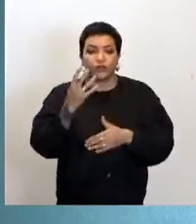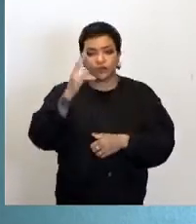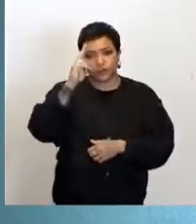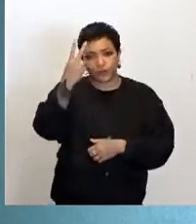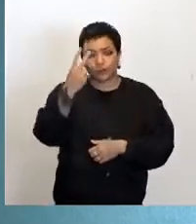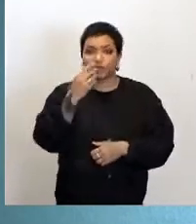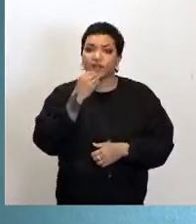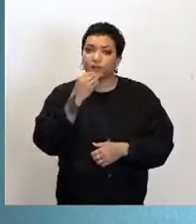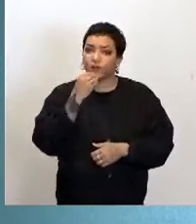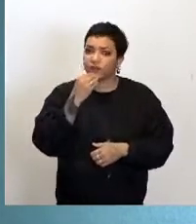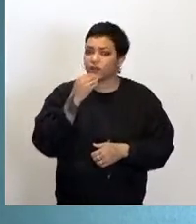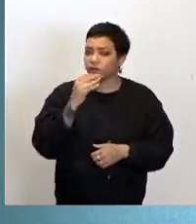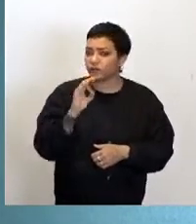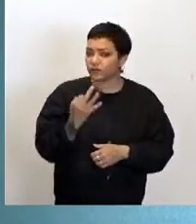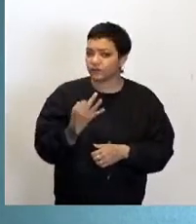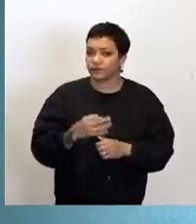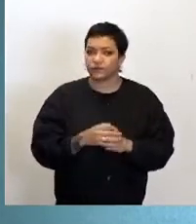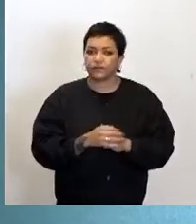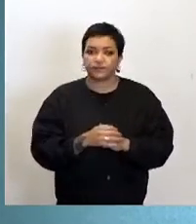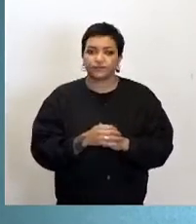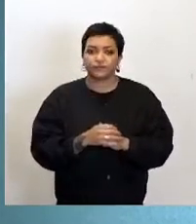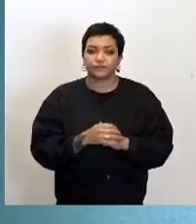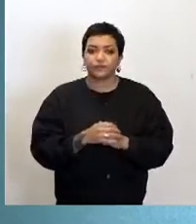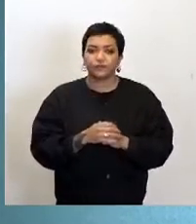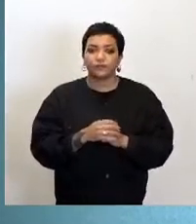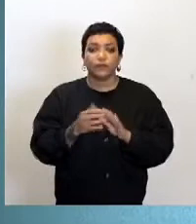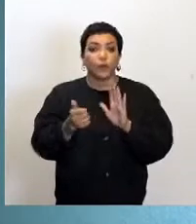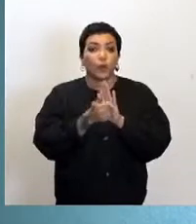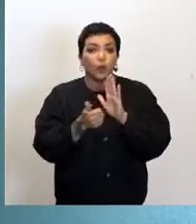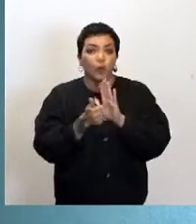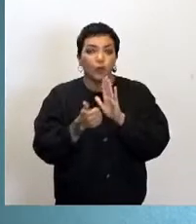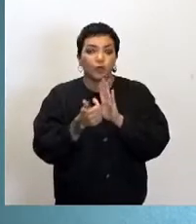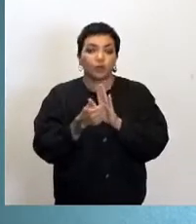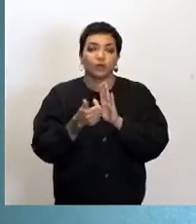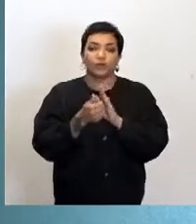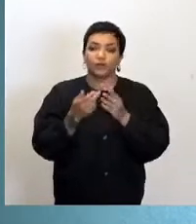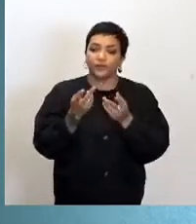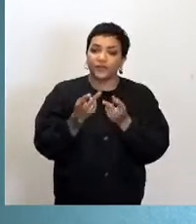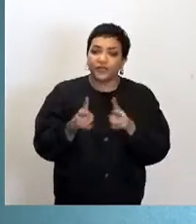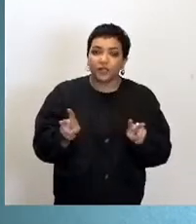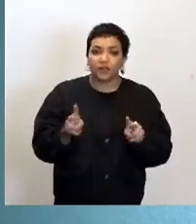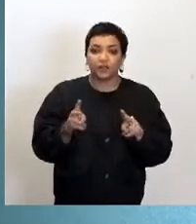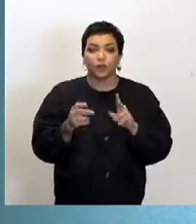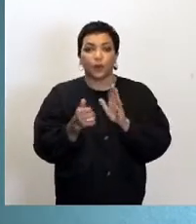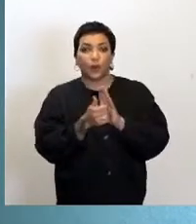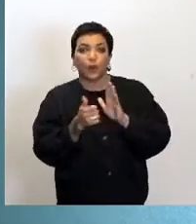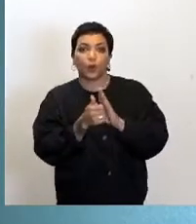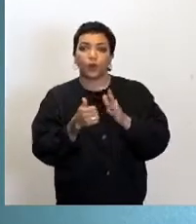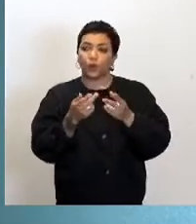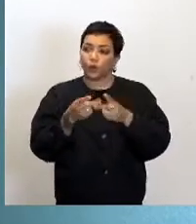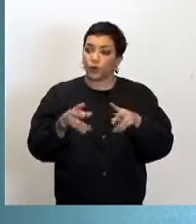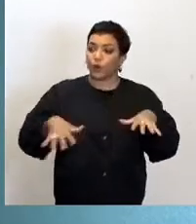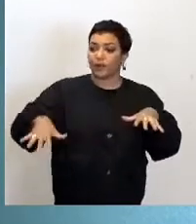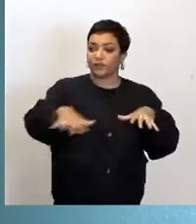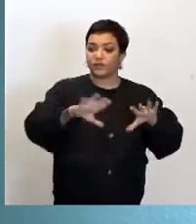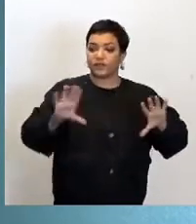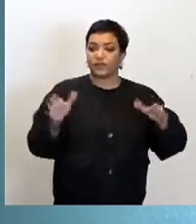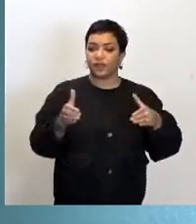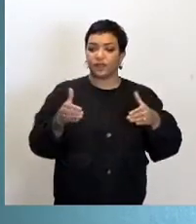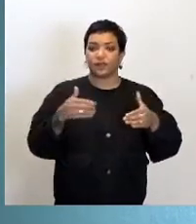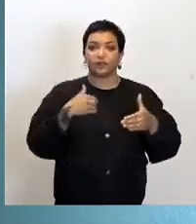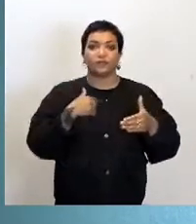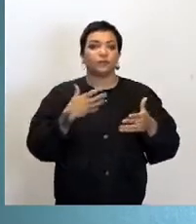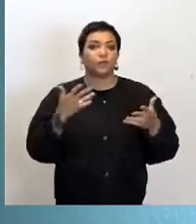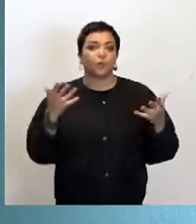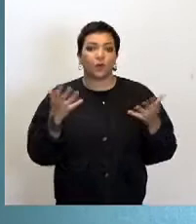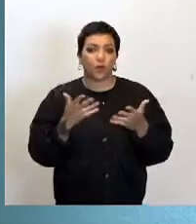Et là où le rôle d'une ville, d'une collectivité a véritablement un poids et du sens, c'est la capacité que l'on aurait